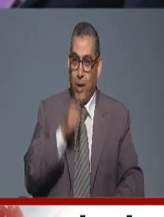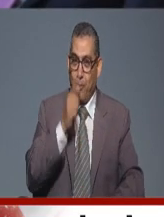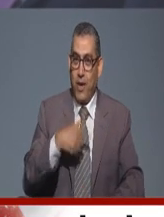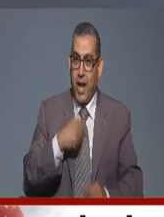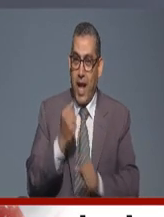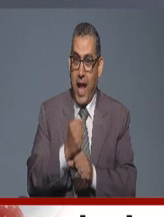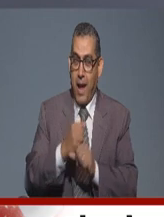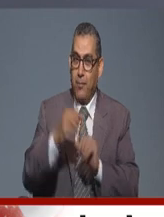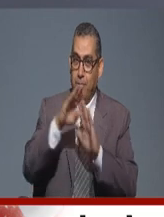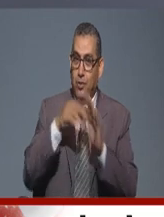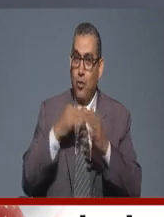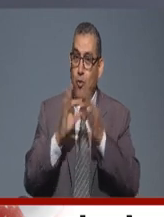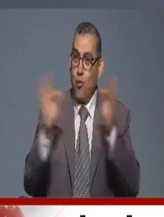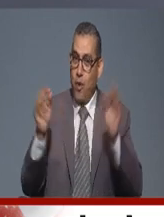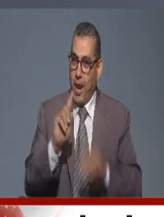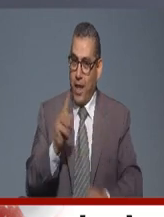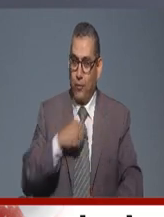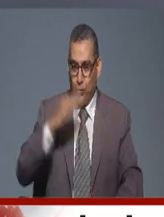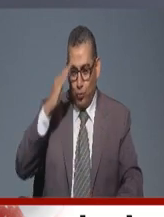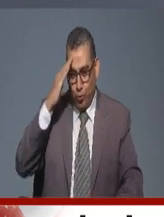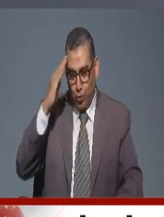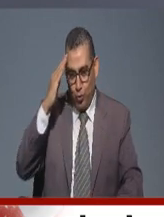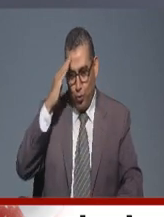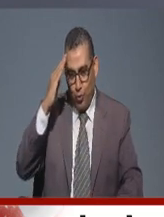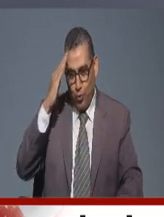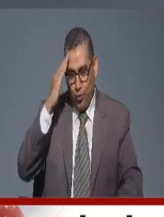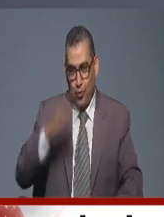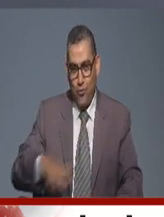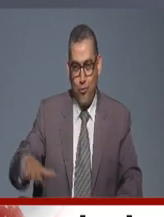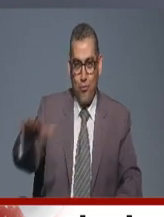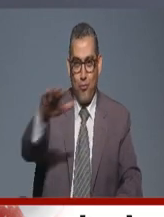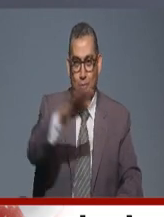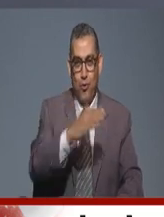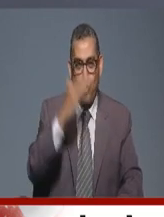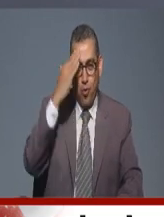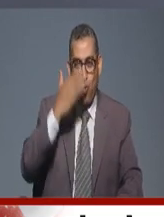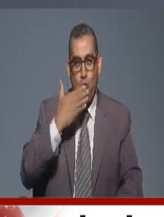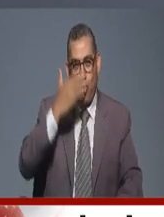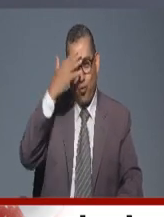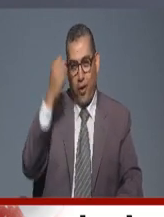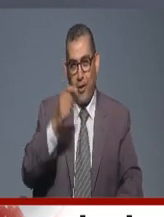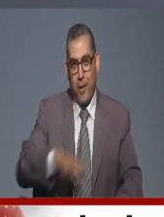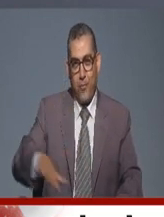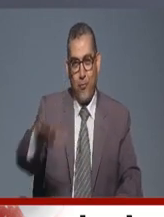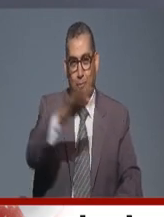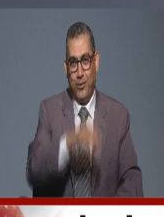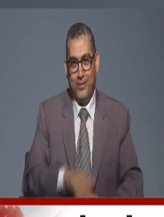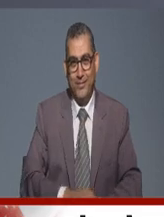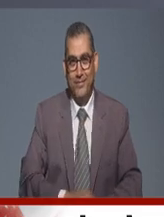الاطاله واشكركم شكرا جزيلا وكل سنه وانتم